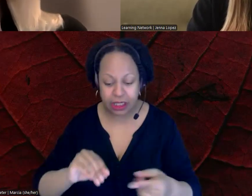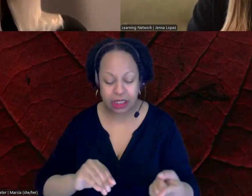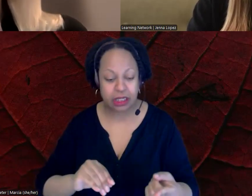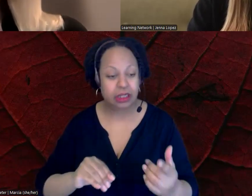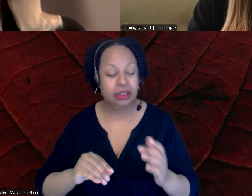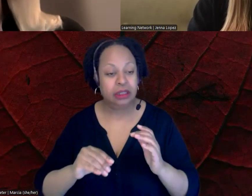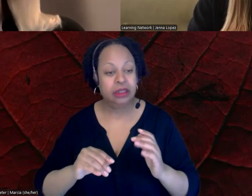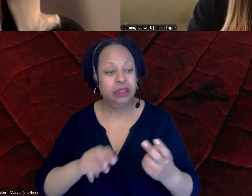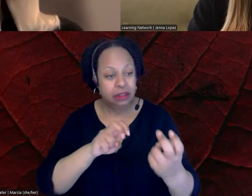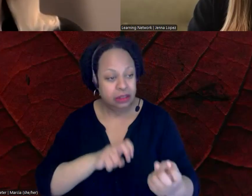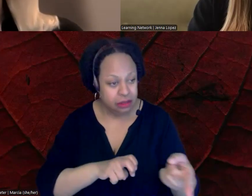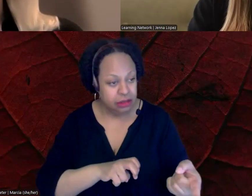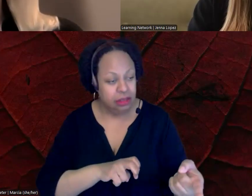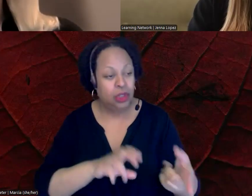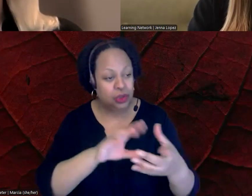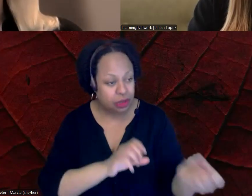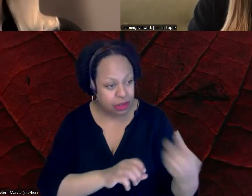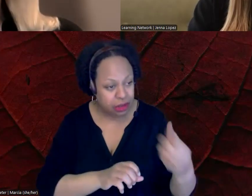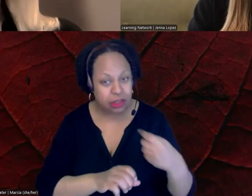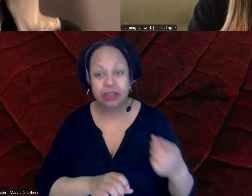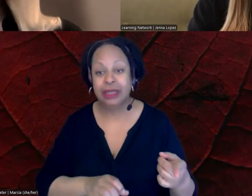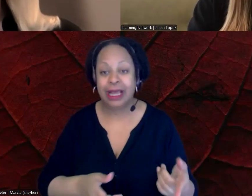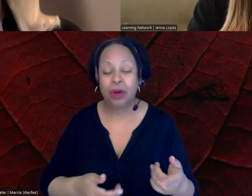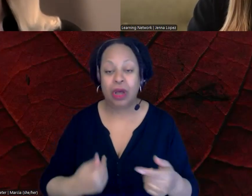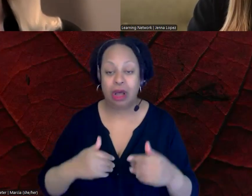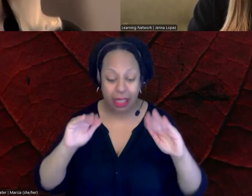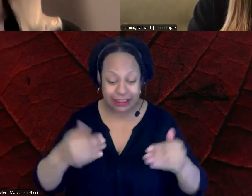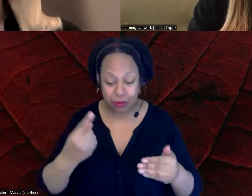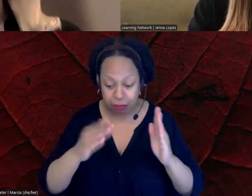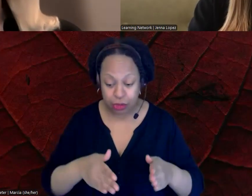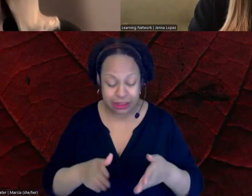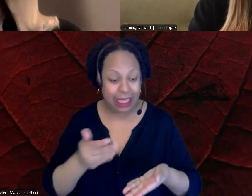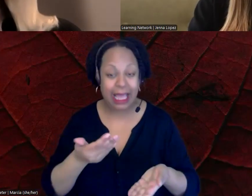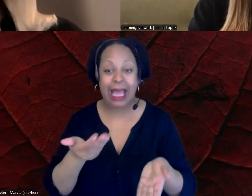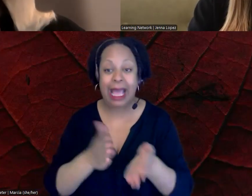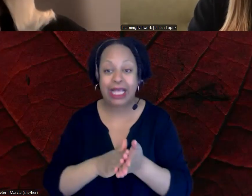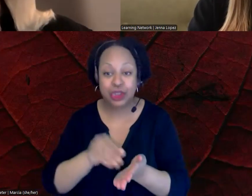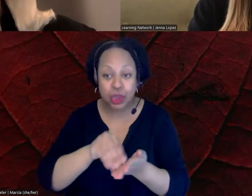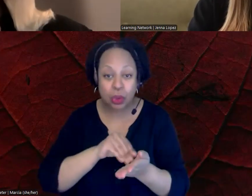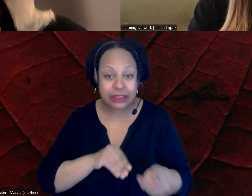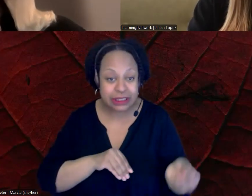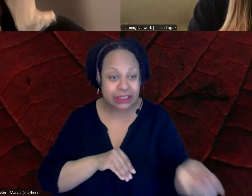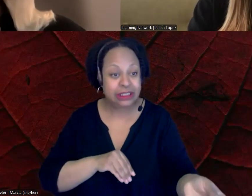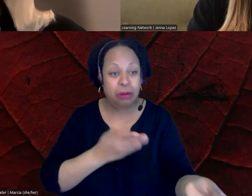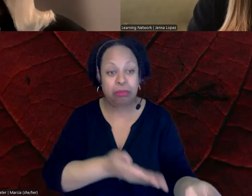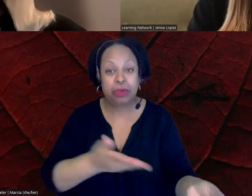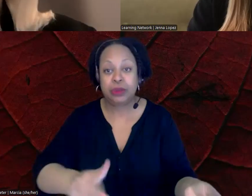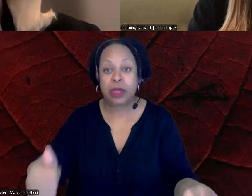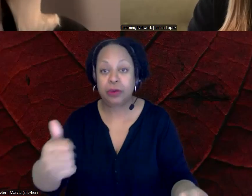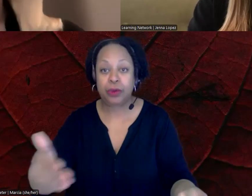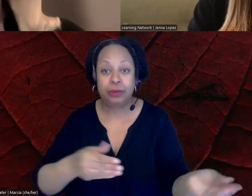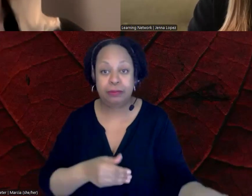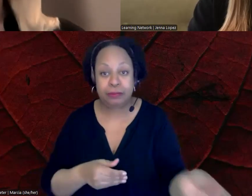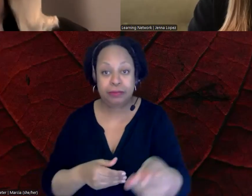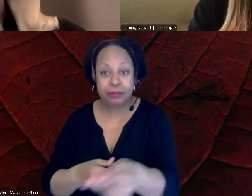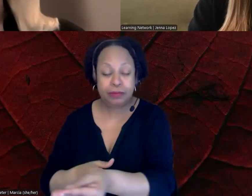histoire, où une jeune personne autiste a été demandée d'amener une note à une autre salle. Et cette